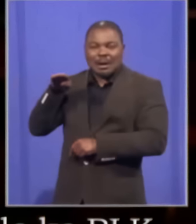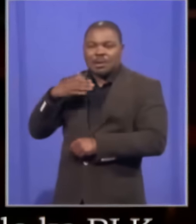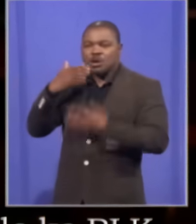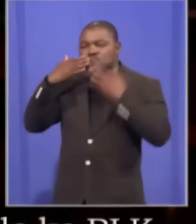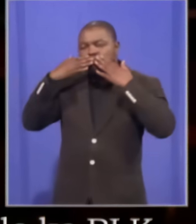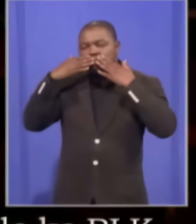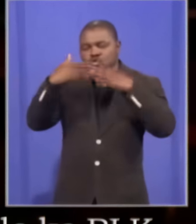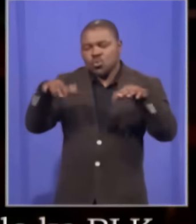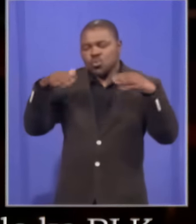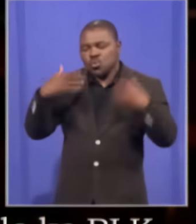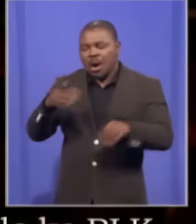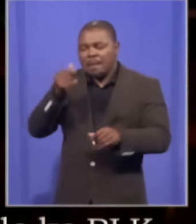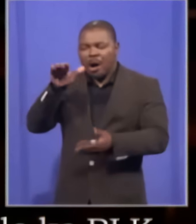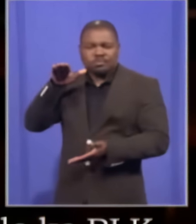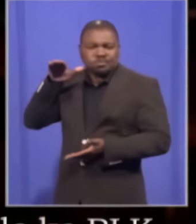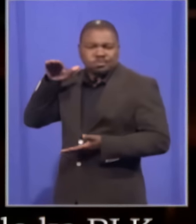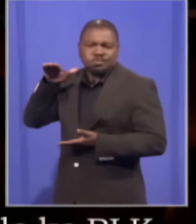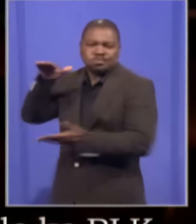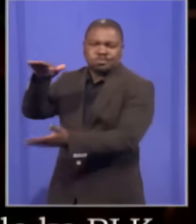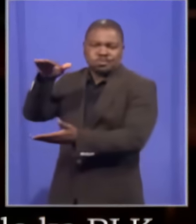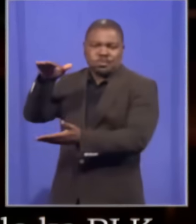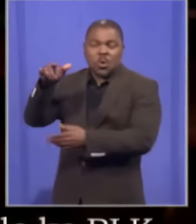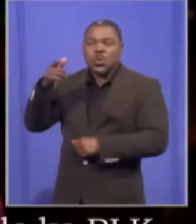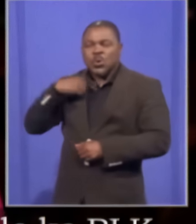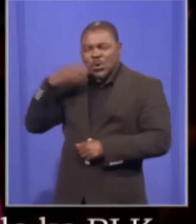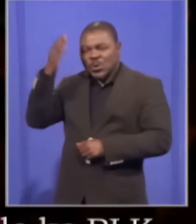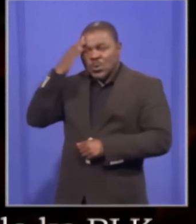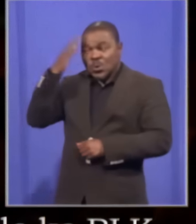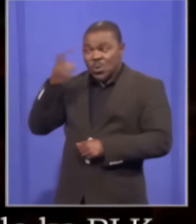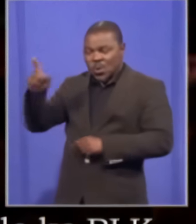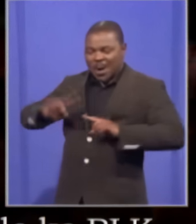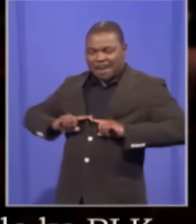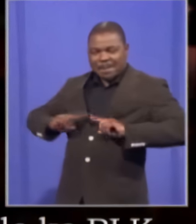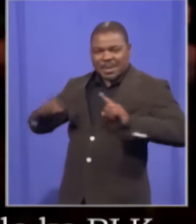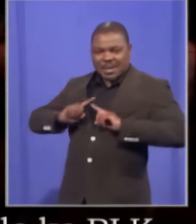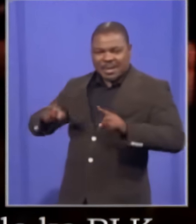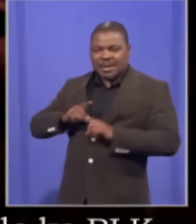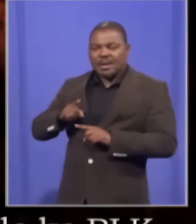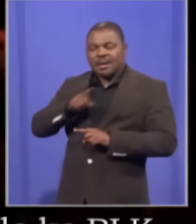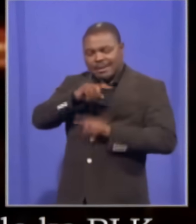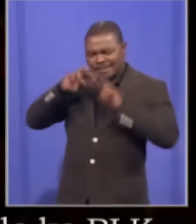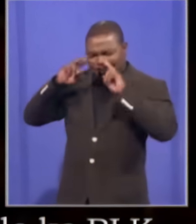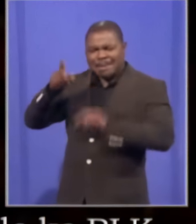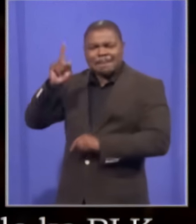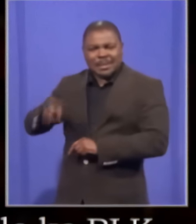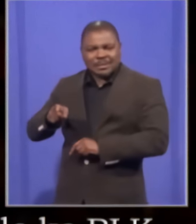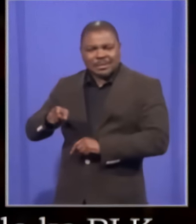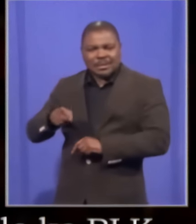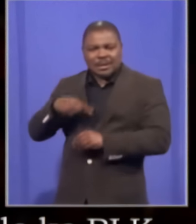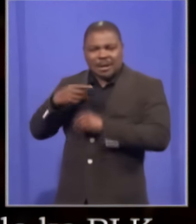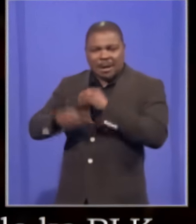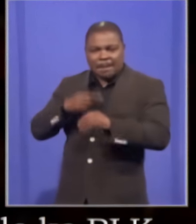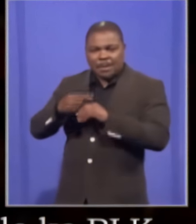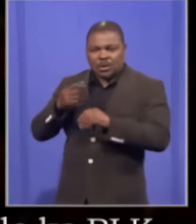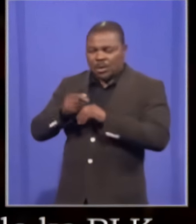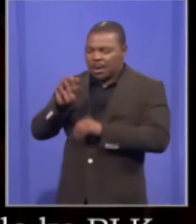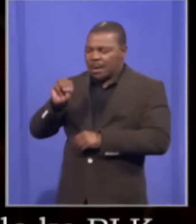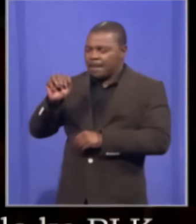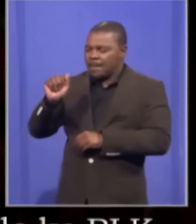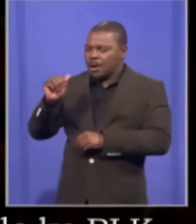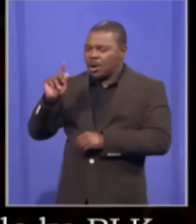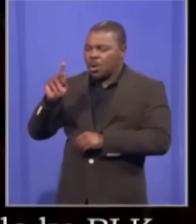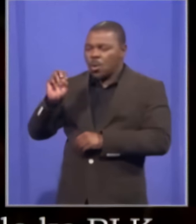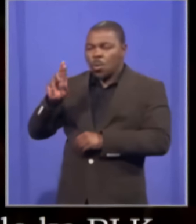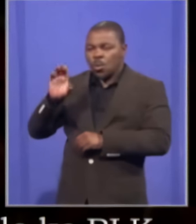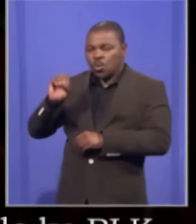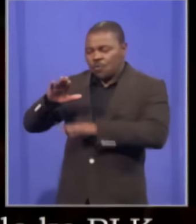e ntšhi ye e le gore re tseba gabotse o a gana gore ba die dinyakišišo ka Makoro Foundation ge nke be e